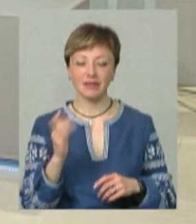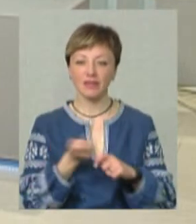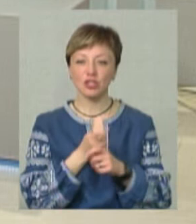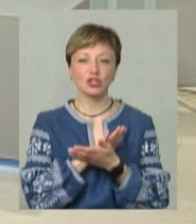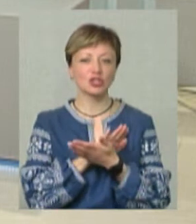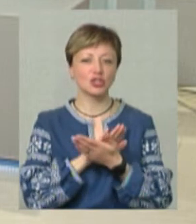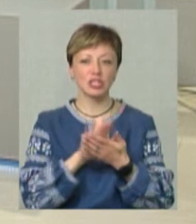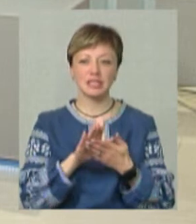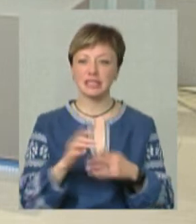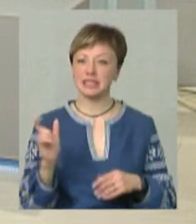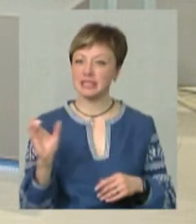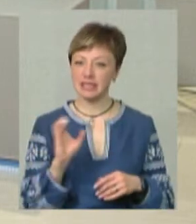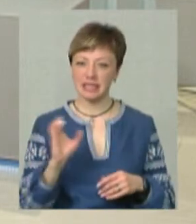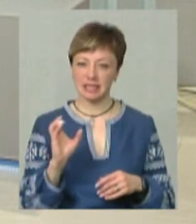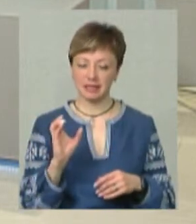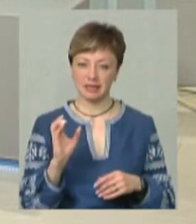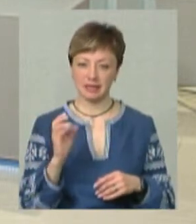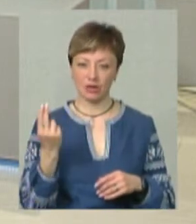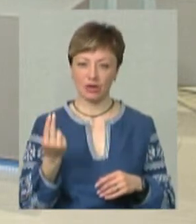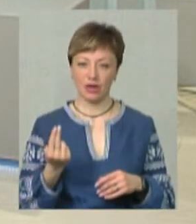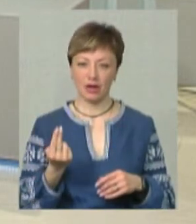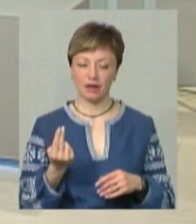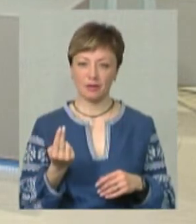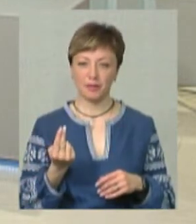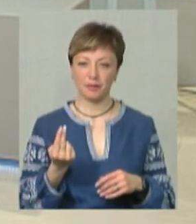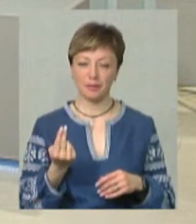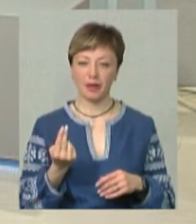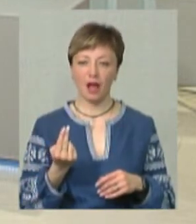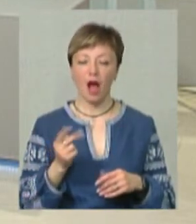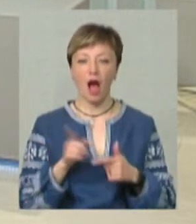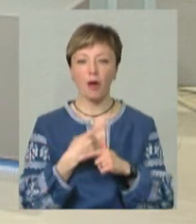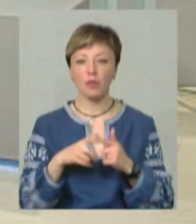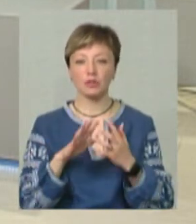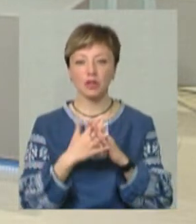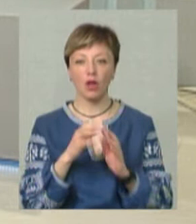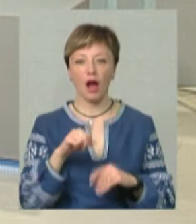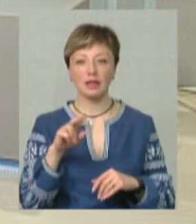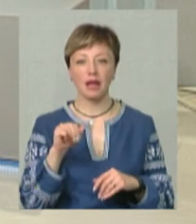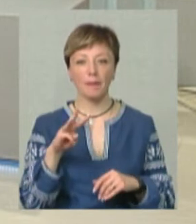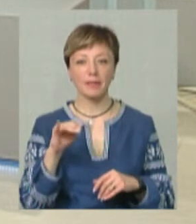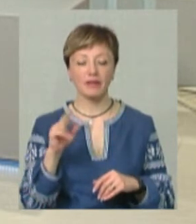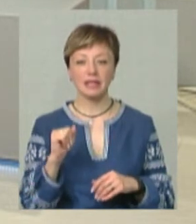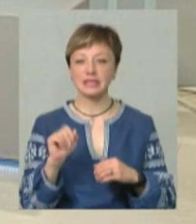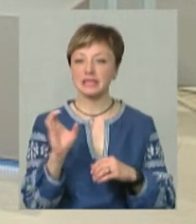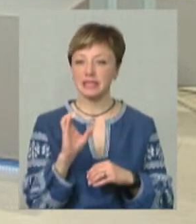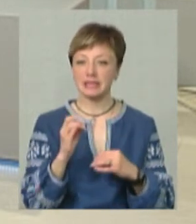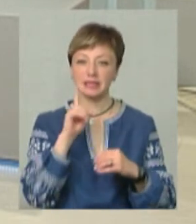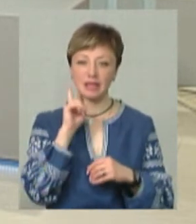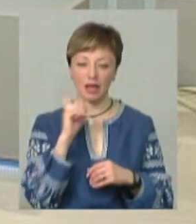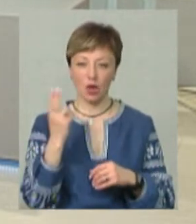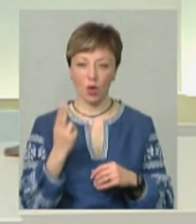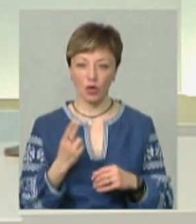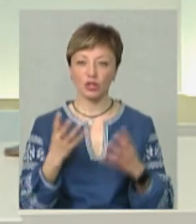чисто синіх. Це село Зіньків або село Дамівка синьо-зелені. Кольори ще